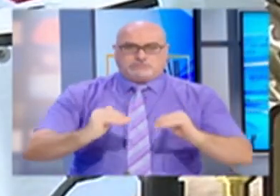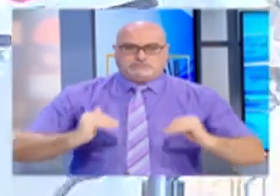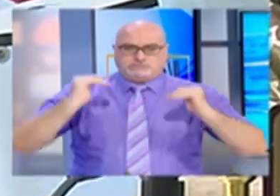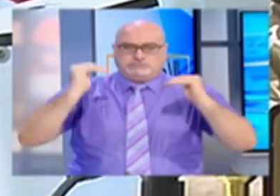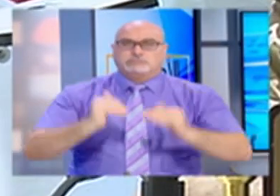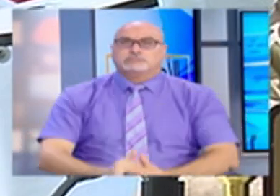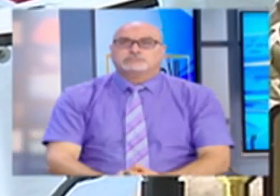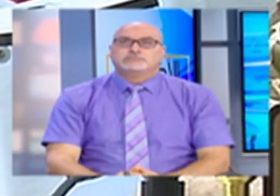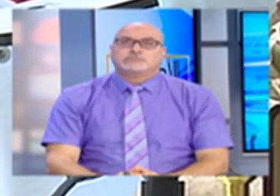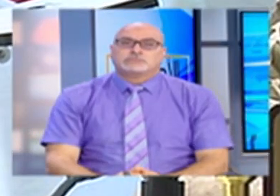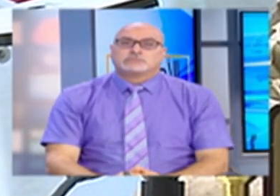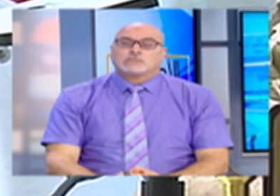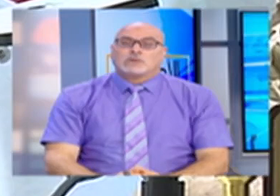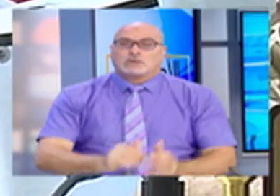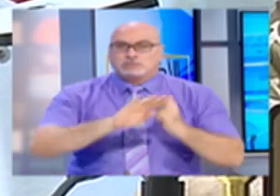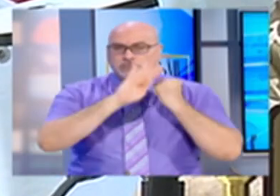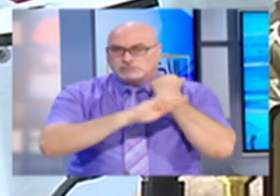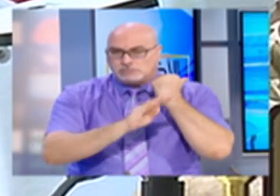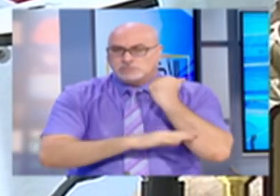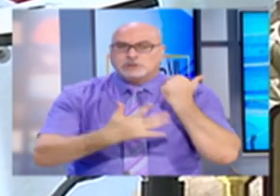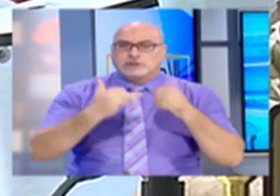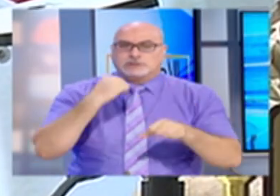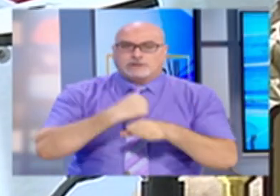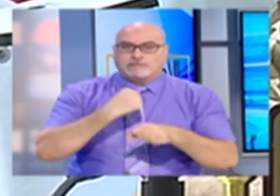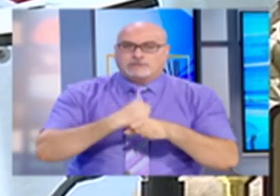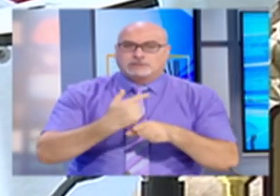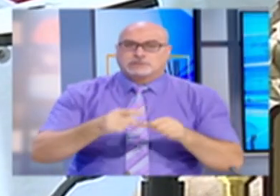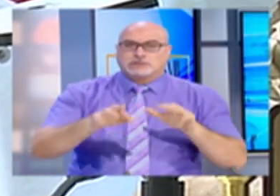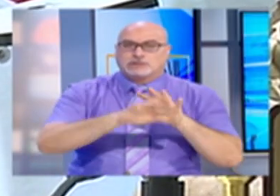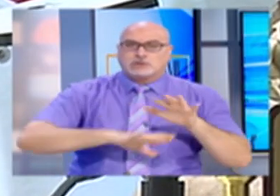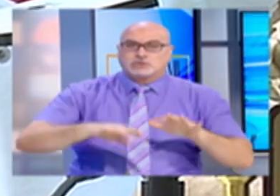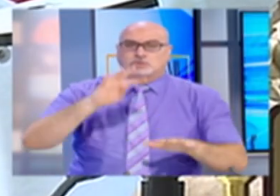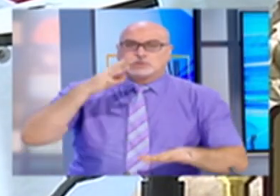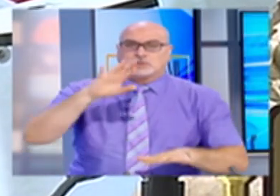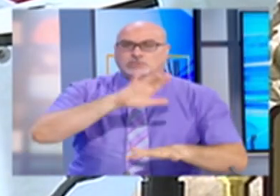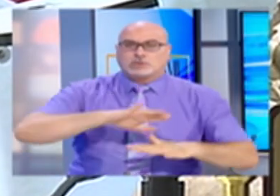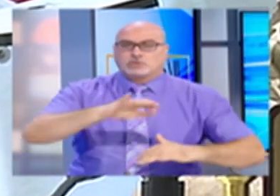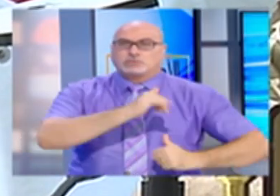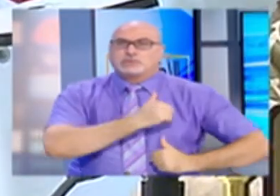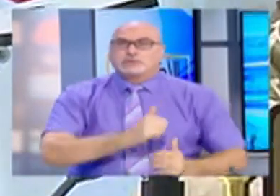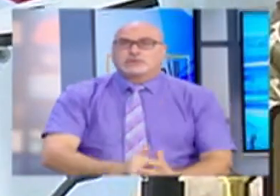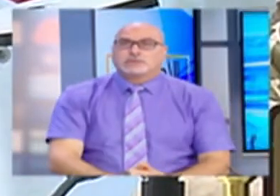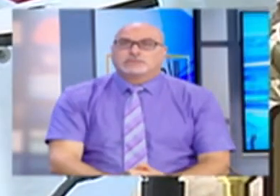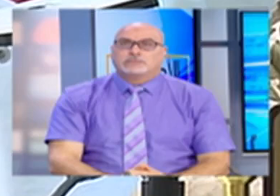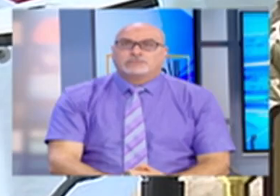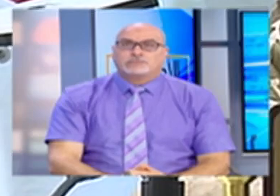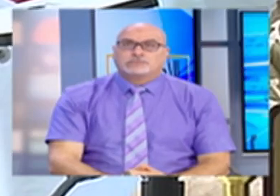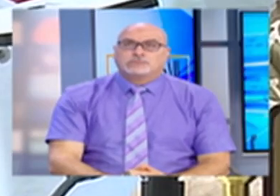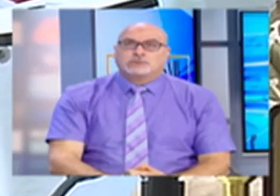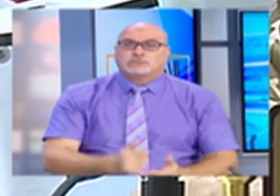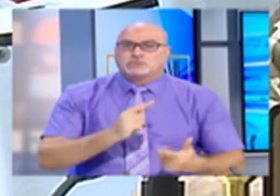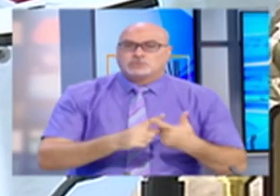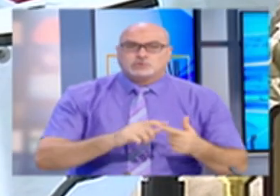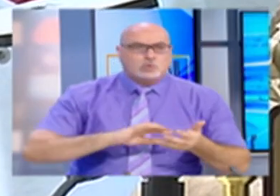أنتم إطارات ومستخدمي الناحية العسكرية الرابعة، بل